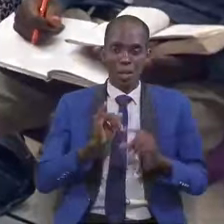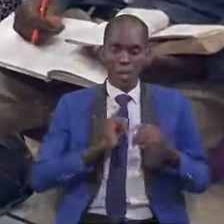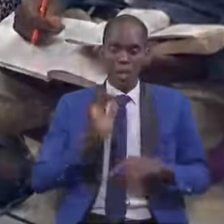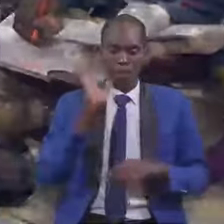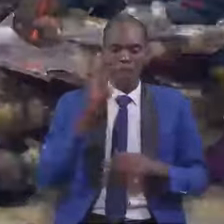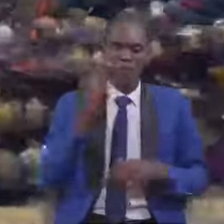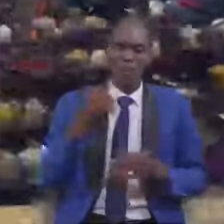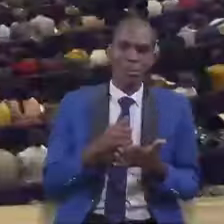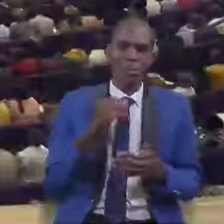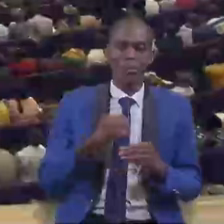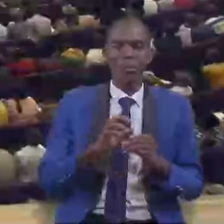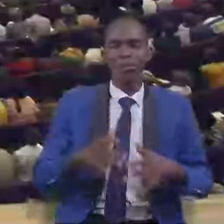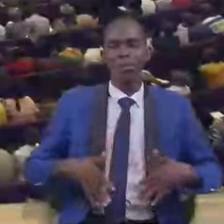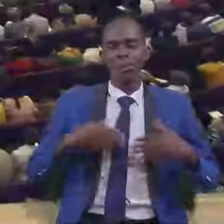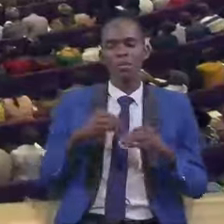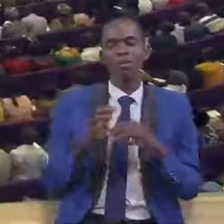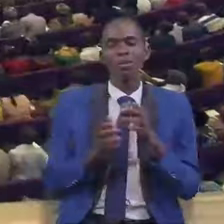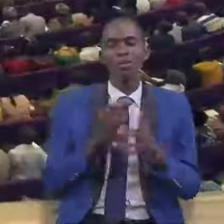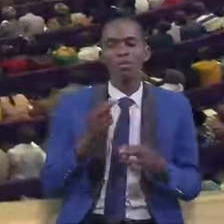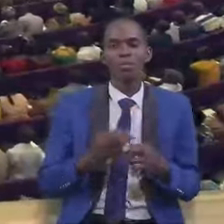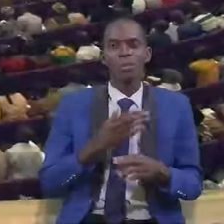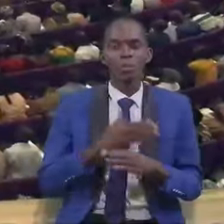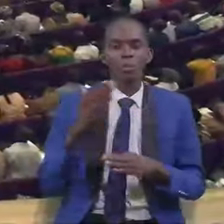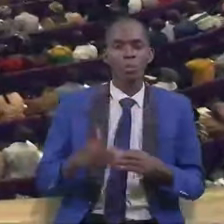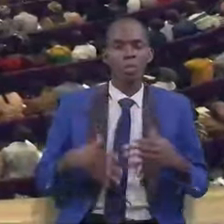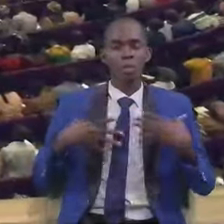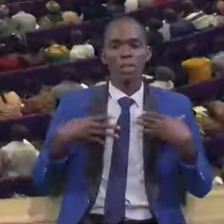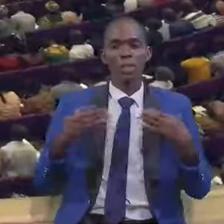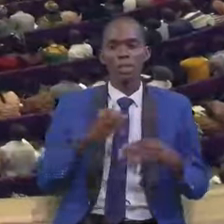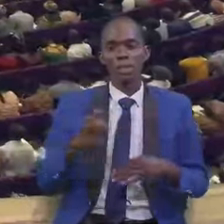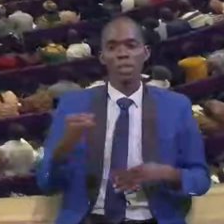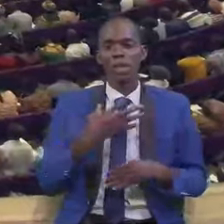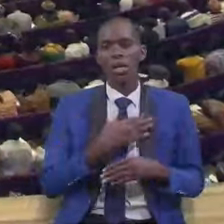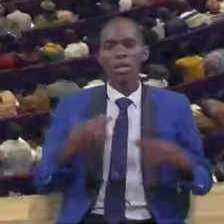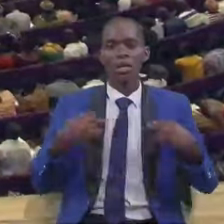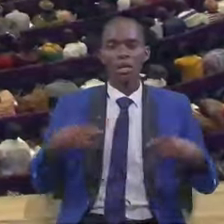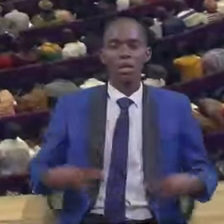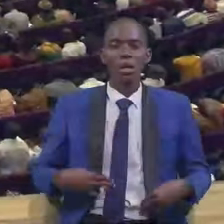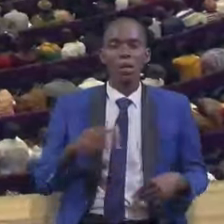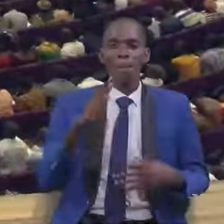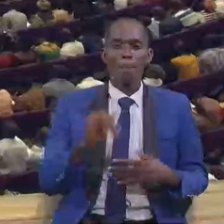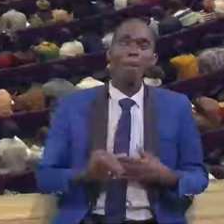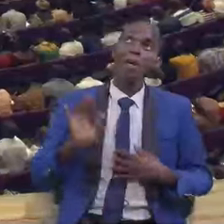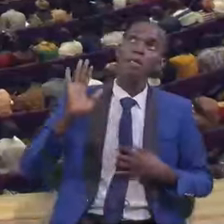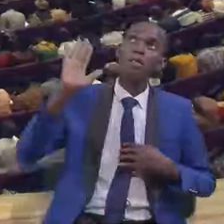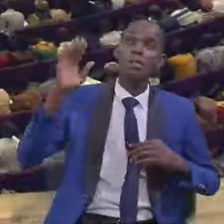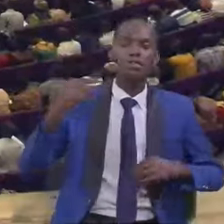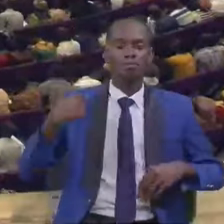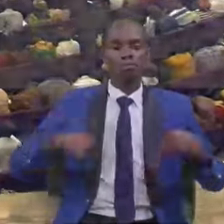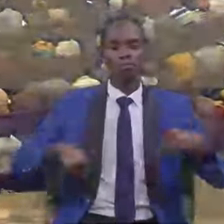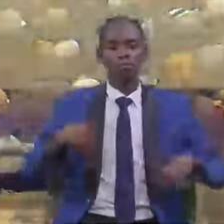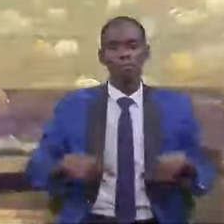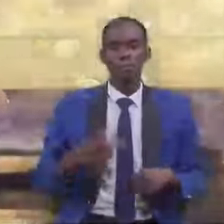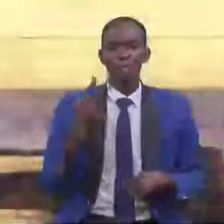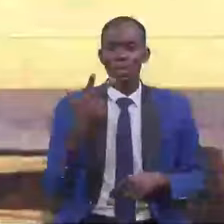La guérison et la santé parfaite par ces meurtrissures. Nous allons voir trois points. Numéro